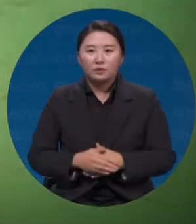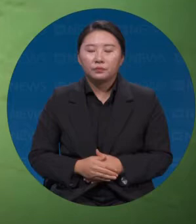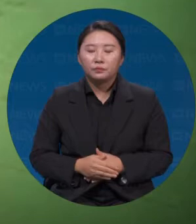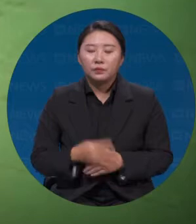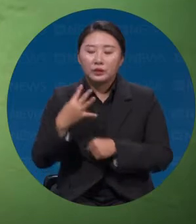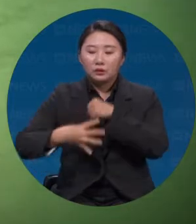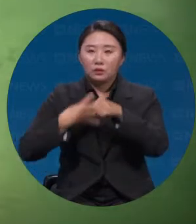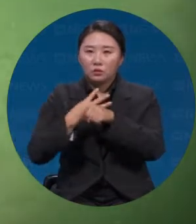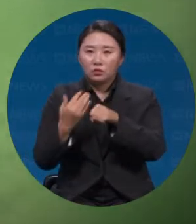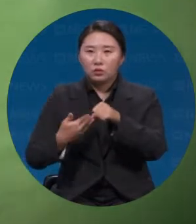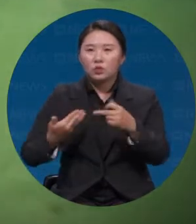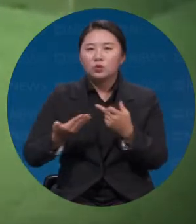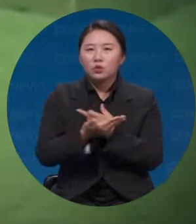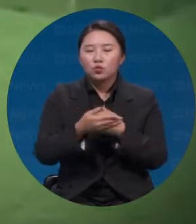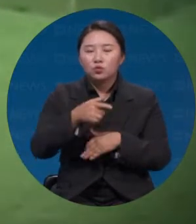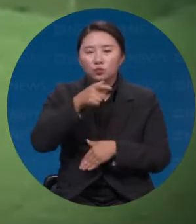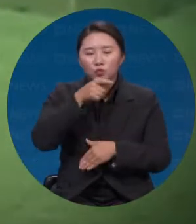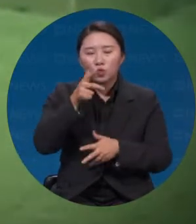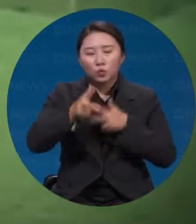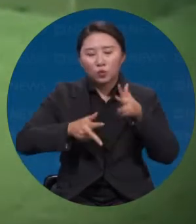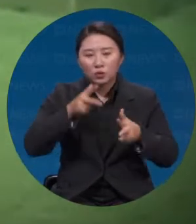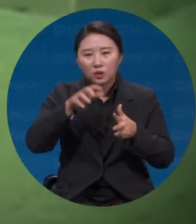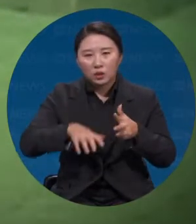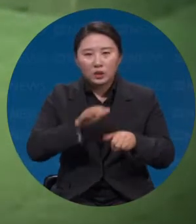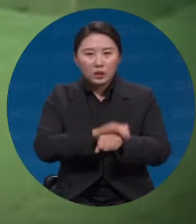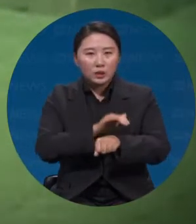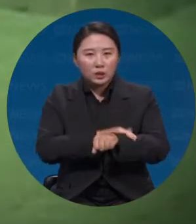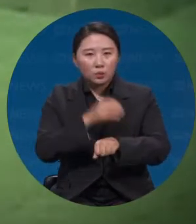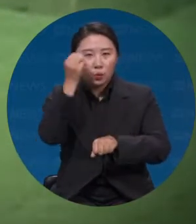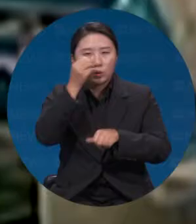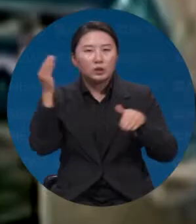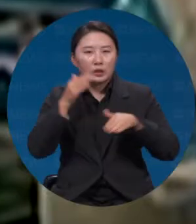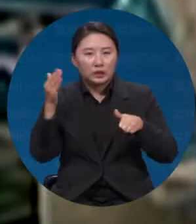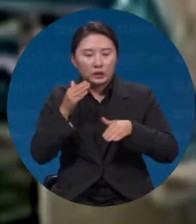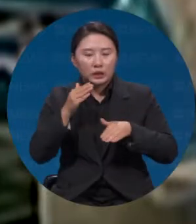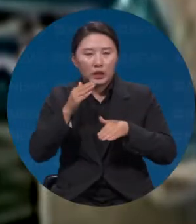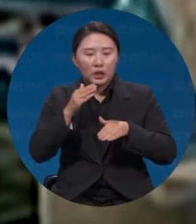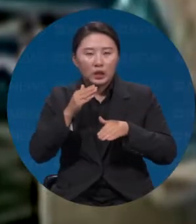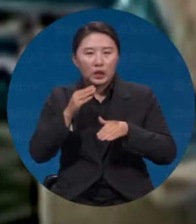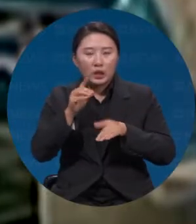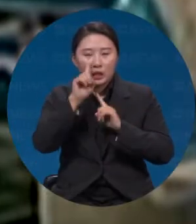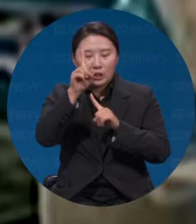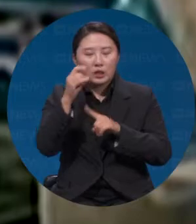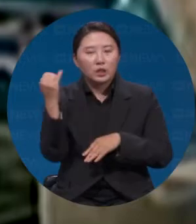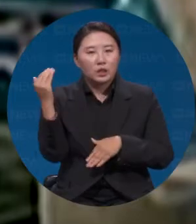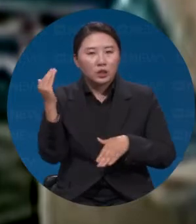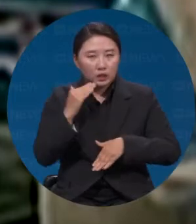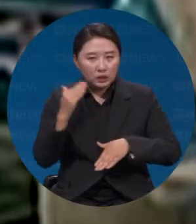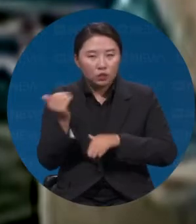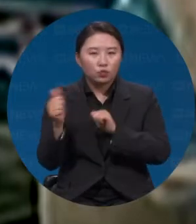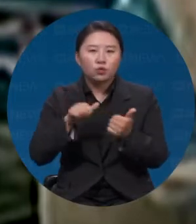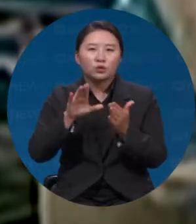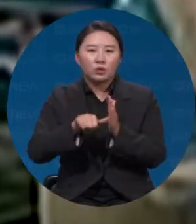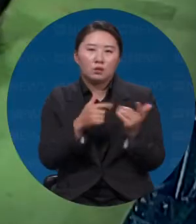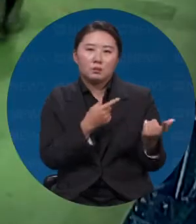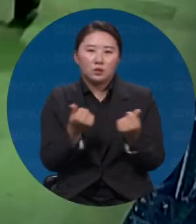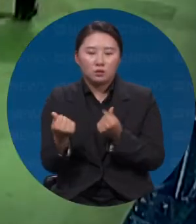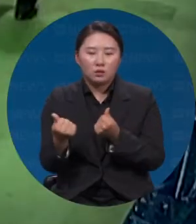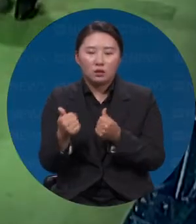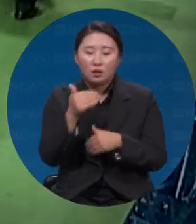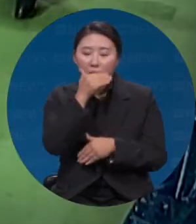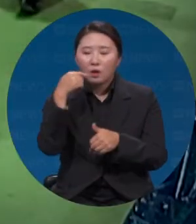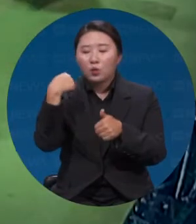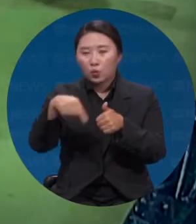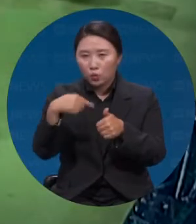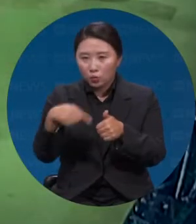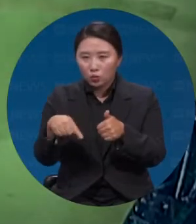4년 전 제주 음료 공장에서 현장 실습을 하던 고등학생 이미 오 군이 숨져 이때 도장 왕은 비슷했습니다 제대로 된